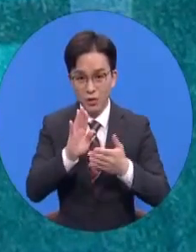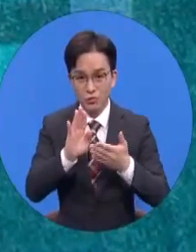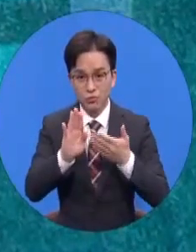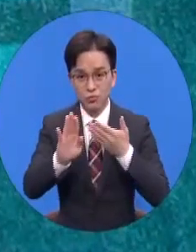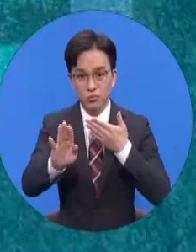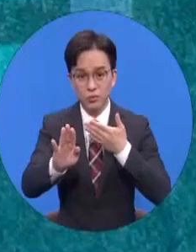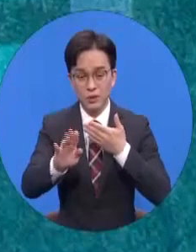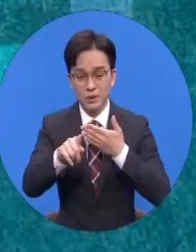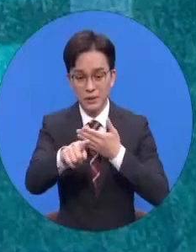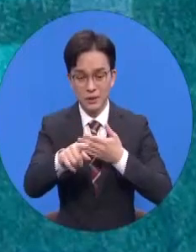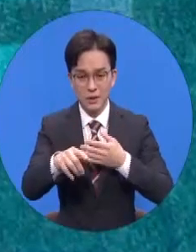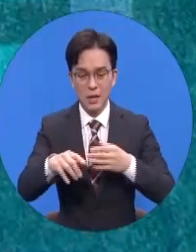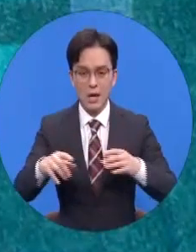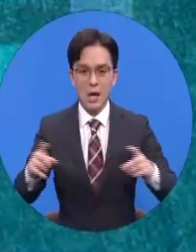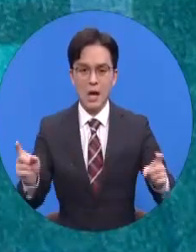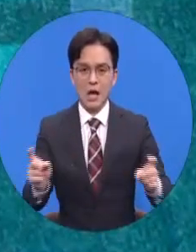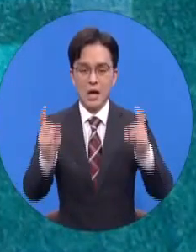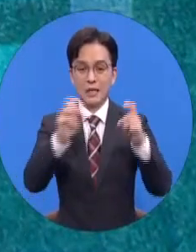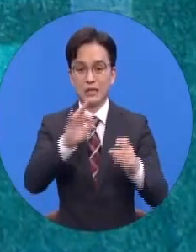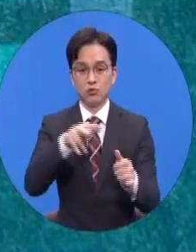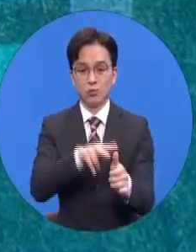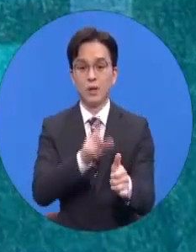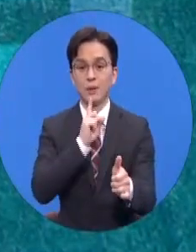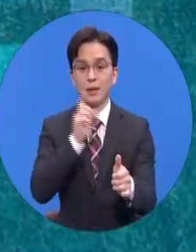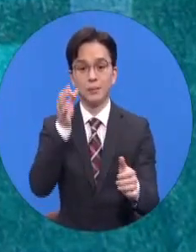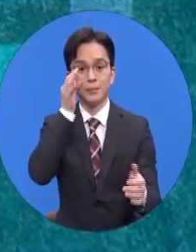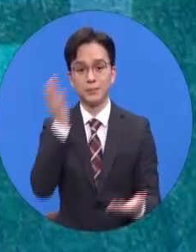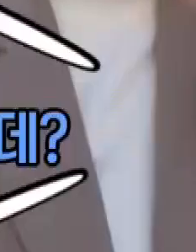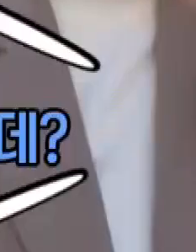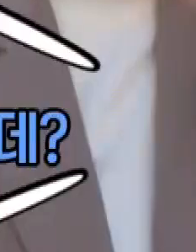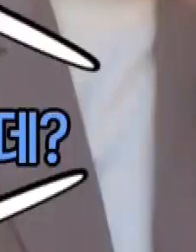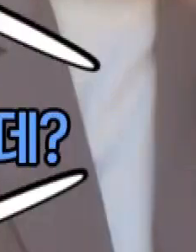있습니다 이재명 후보의 발언을 먼저 들어보시죠